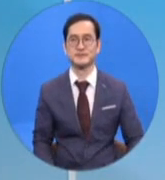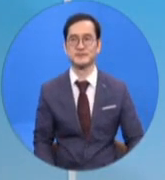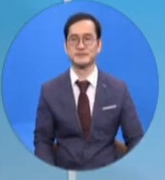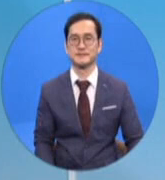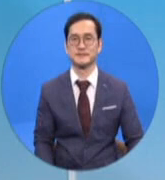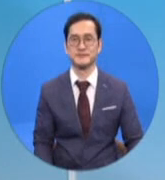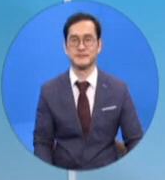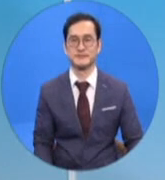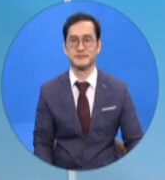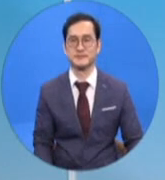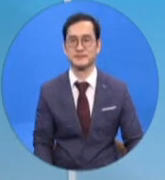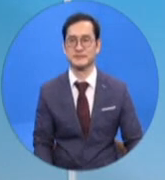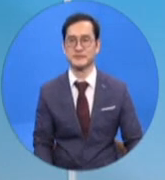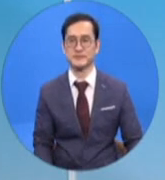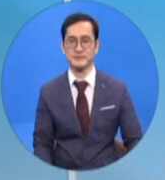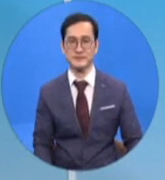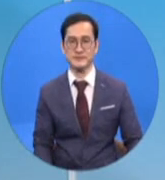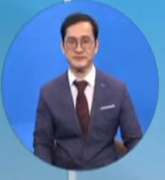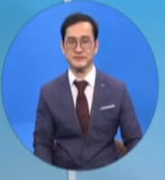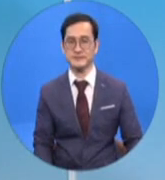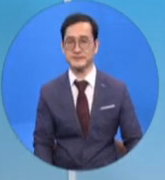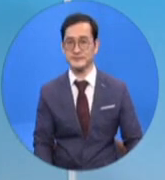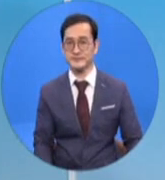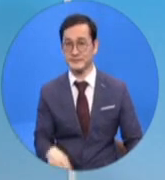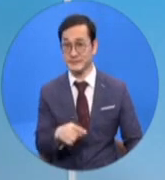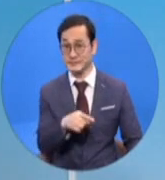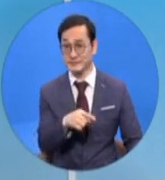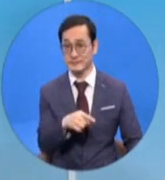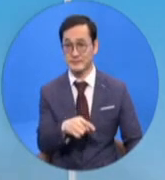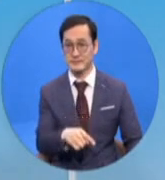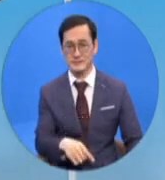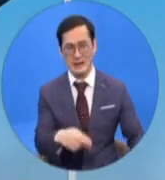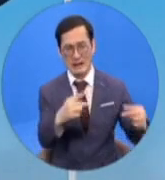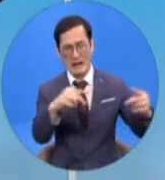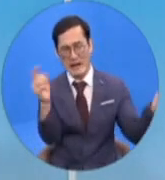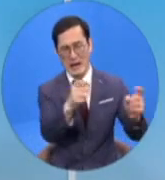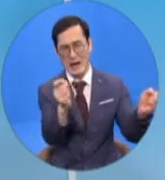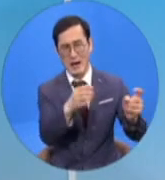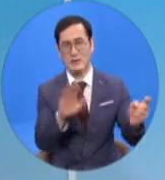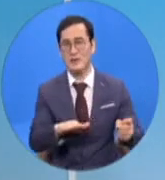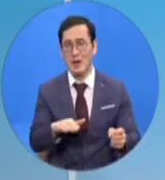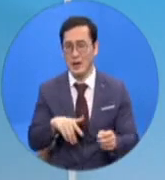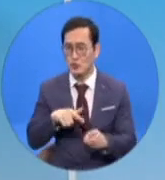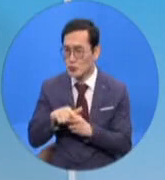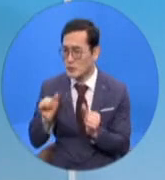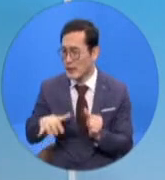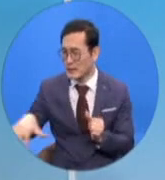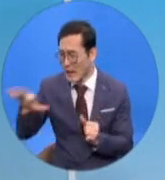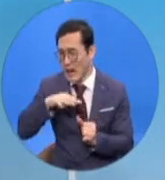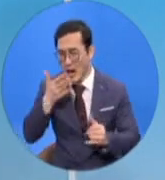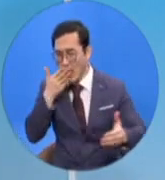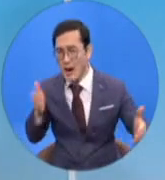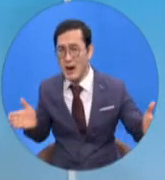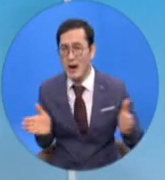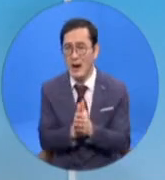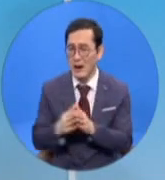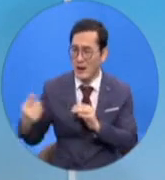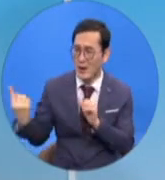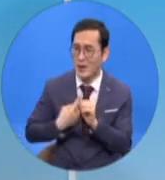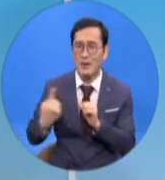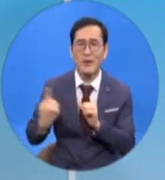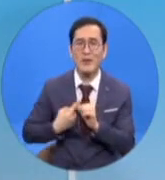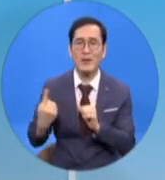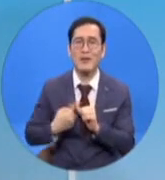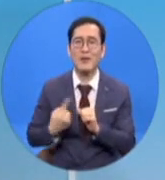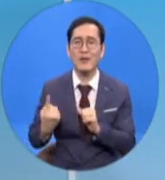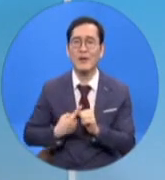부분 스님 어떻게 보십니까 지금 이 싸운 건 두 사람인데 경선 후보들 전체가 지금 네거티브를 하는